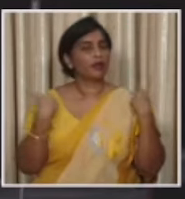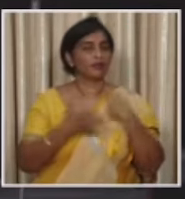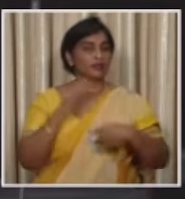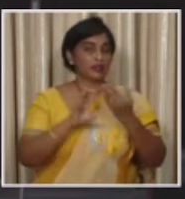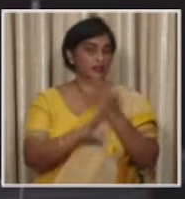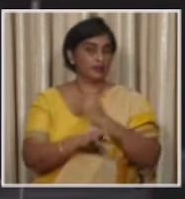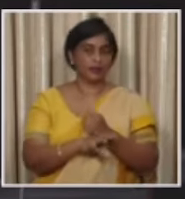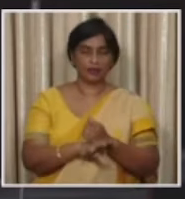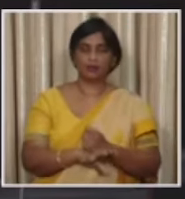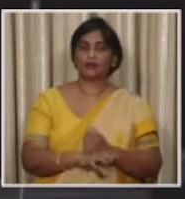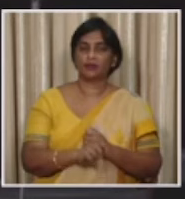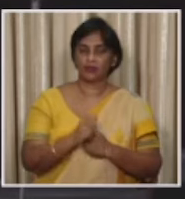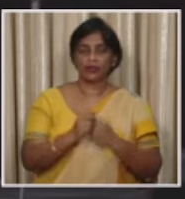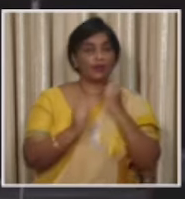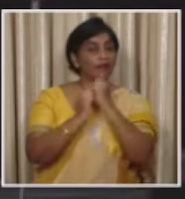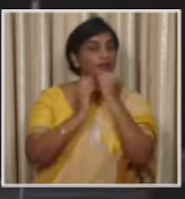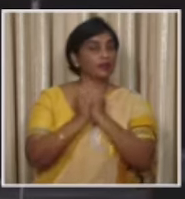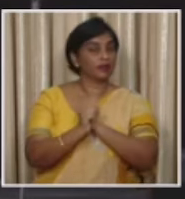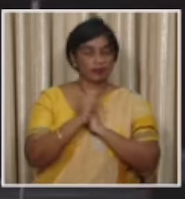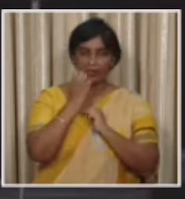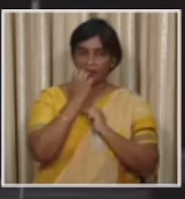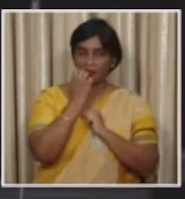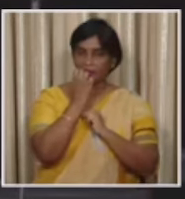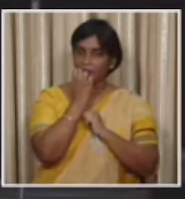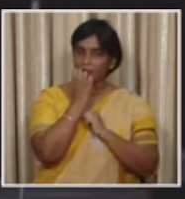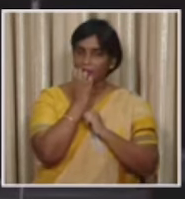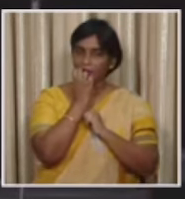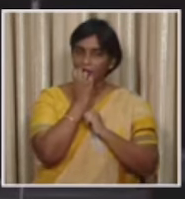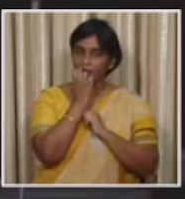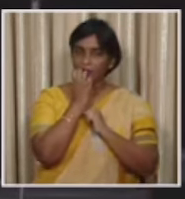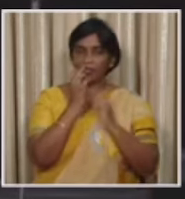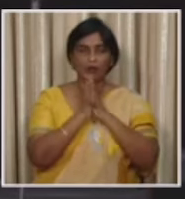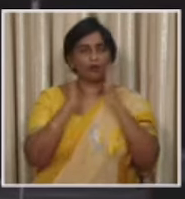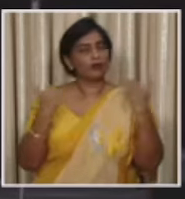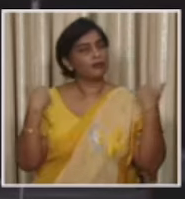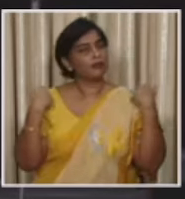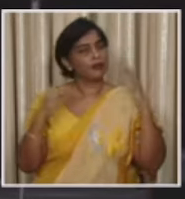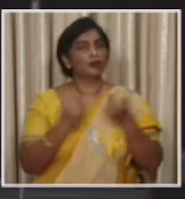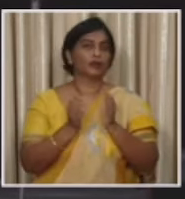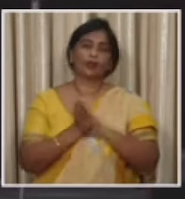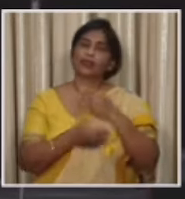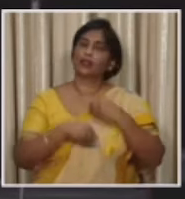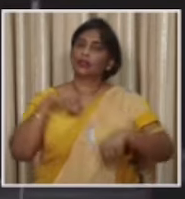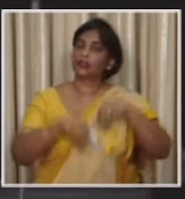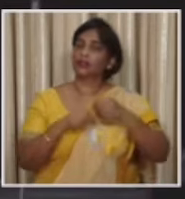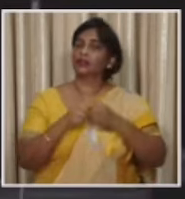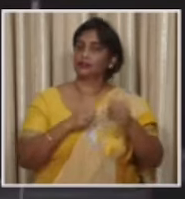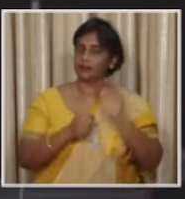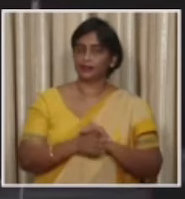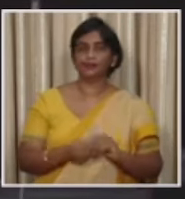කලින්. වැඩපිළිවෙලක් නැති කණ්ඩායමක් බොහෝ මහන්සි වෙනවා තමන්ගේ දේශපාලන අරමුණක් ඉටු